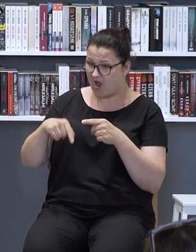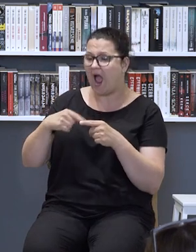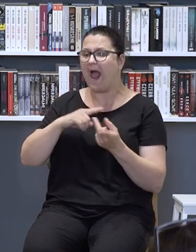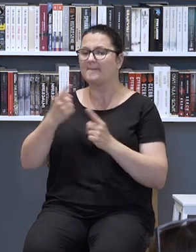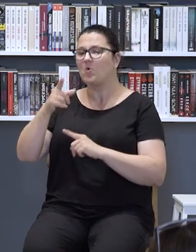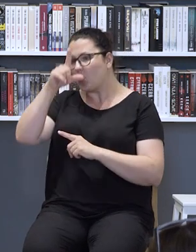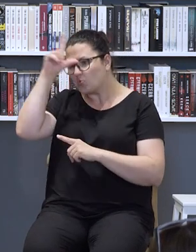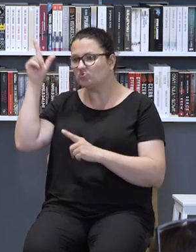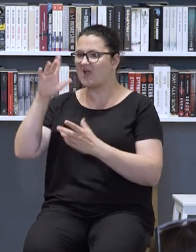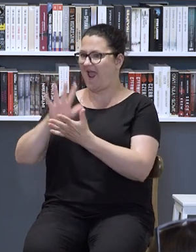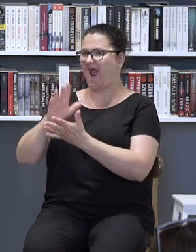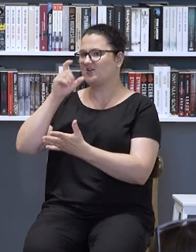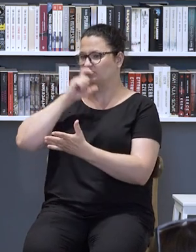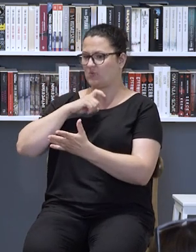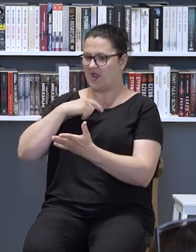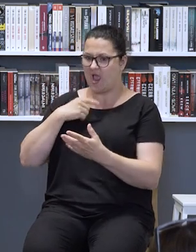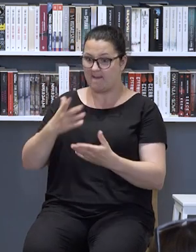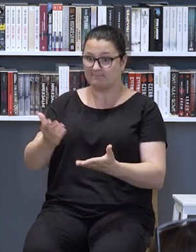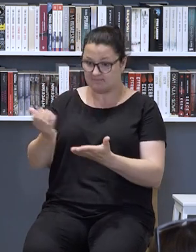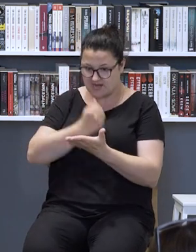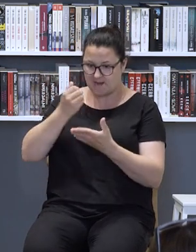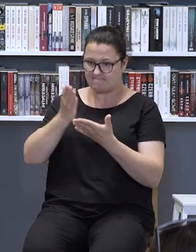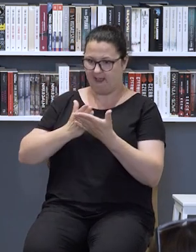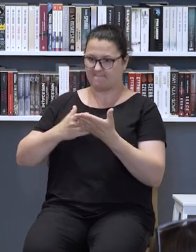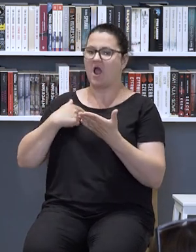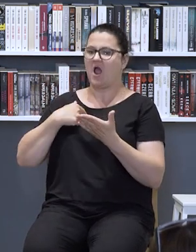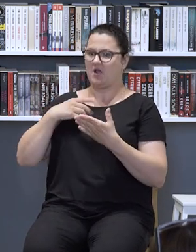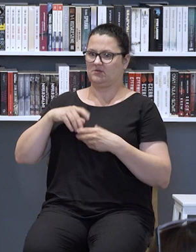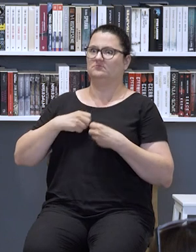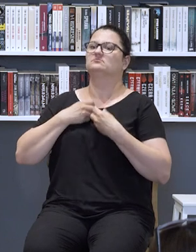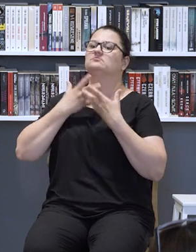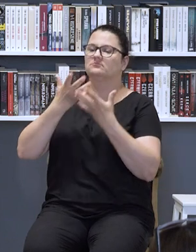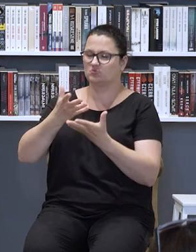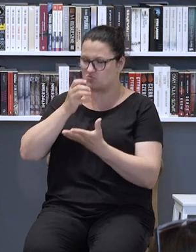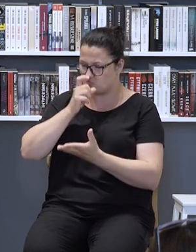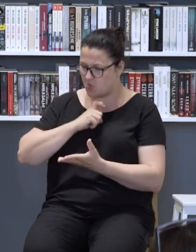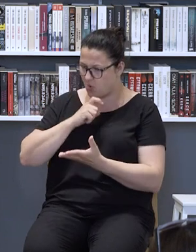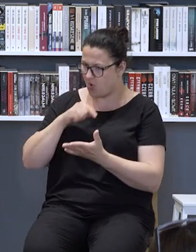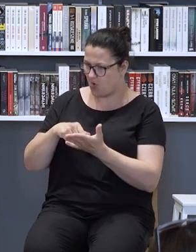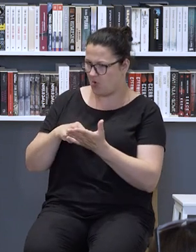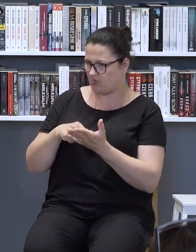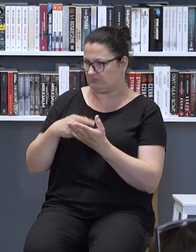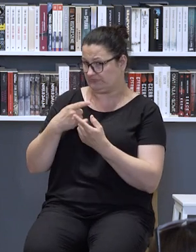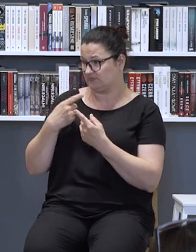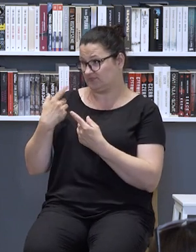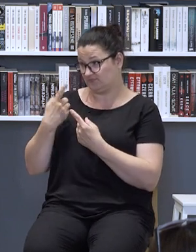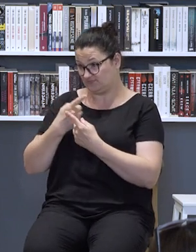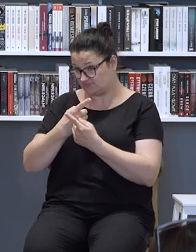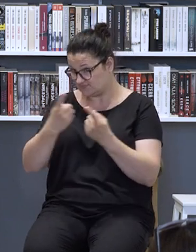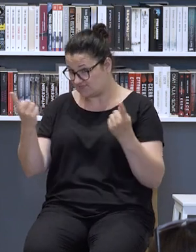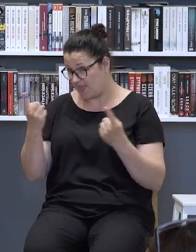tylko wyzwala w nich ten naturalny pierwiastek. Zostawiasz czytelnika, żeby sobie sam na to pytanie